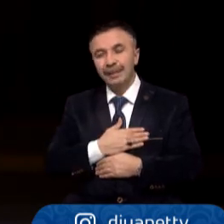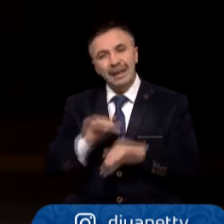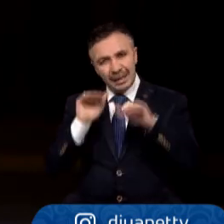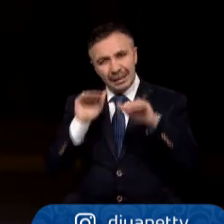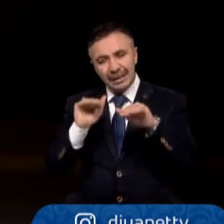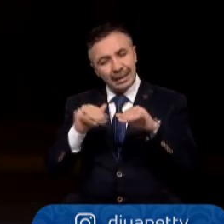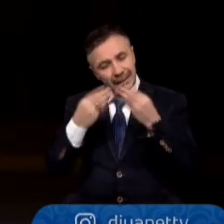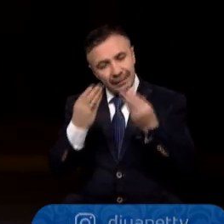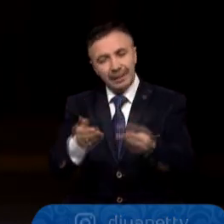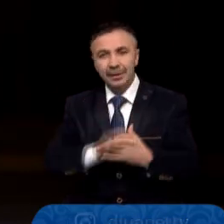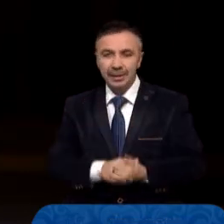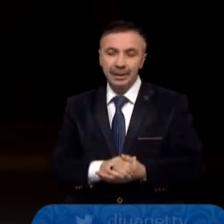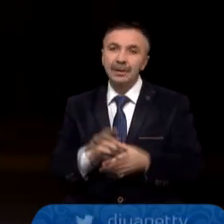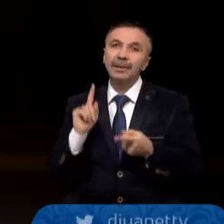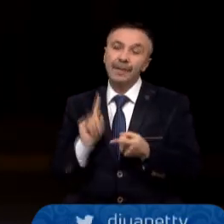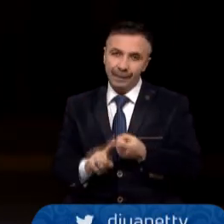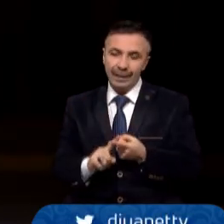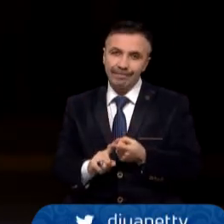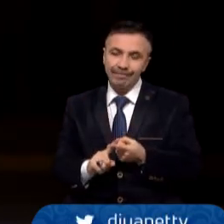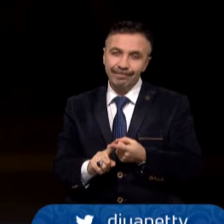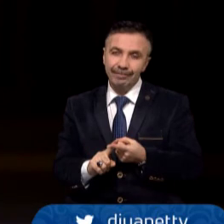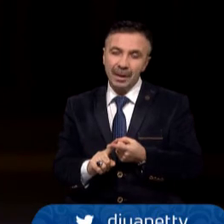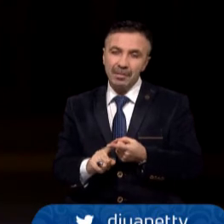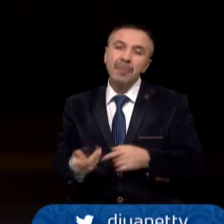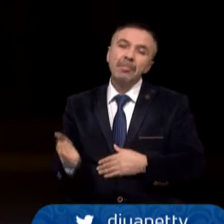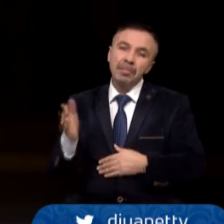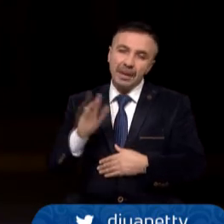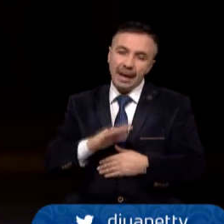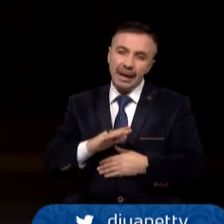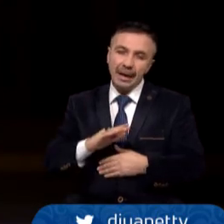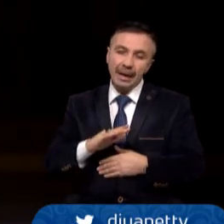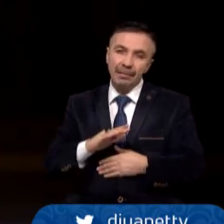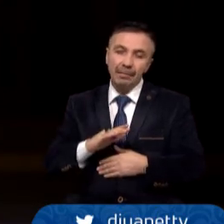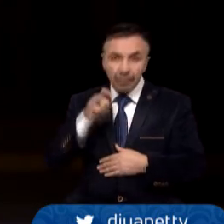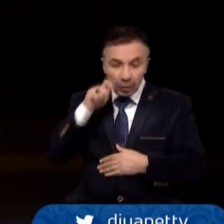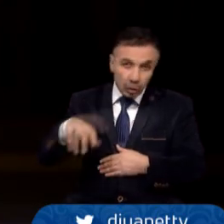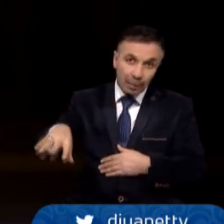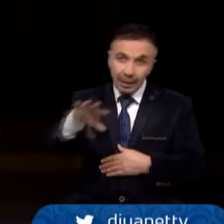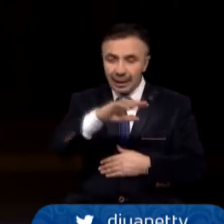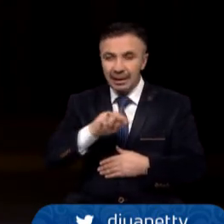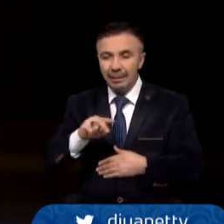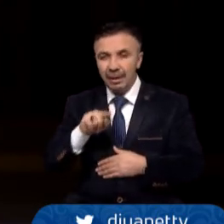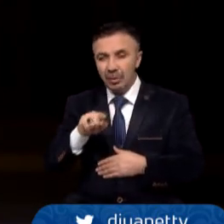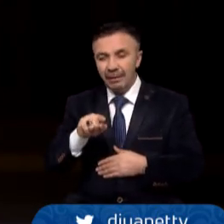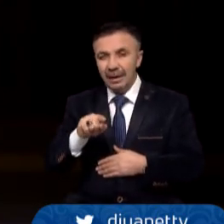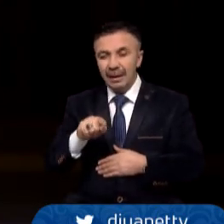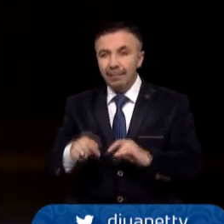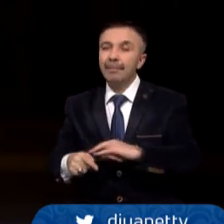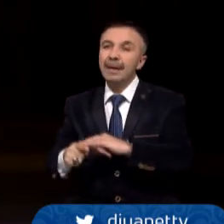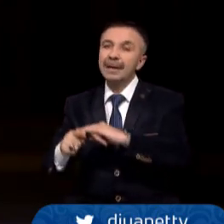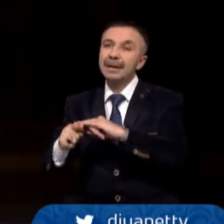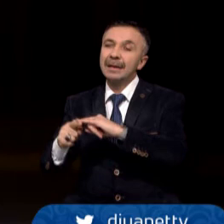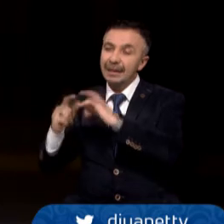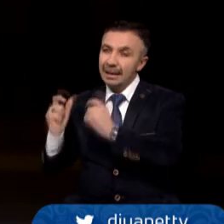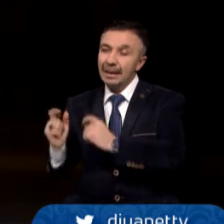Aleyhi Vesellem efendimize destek vermiştir ve diğer Müminler diğer Müslümanlar gibi bu